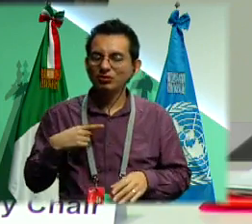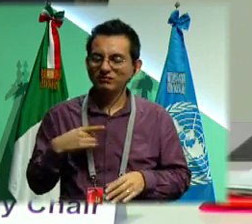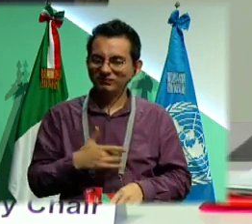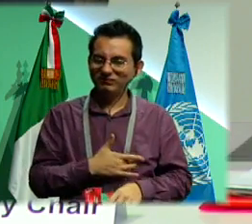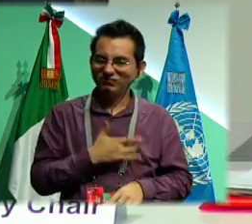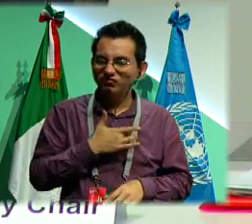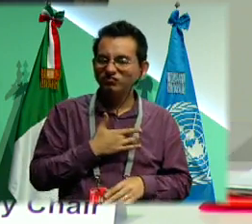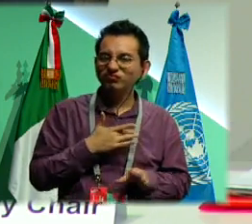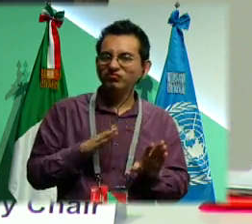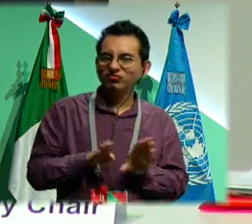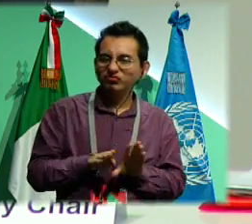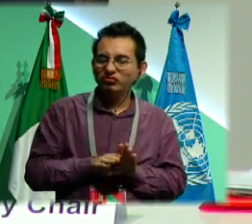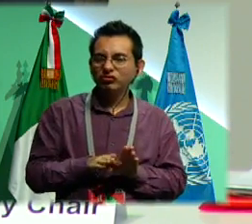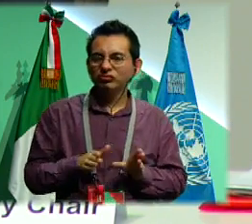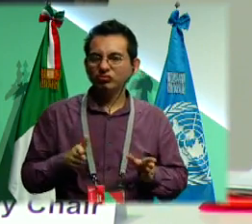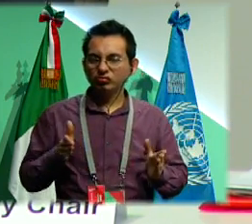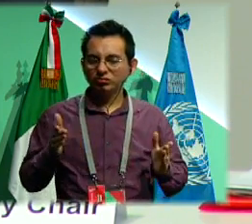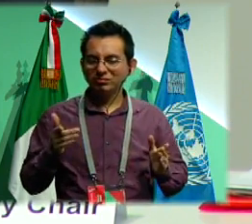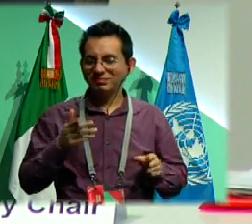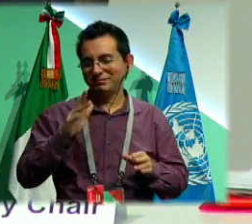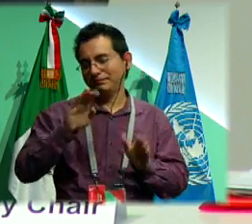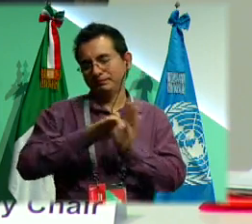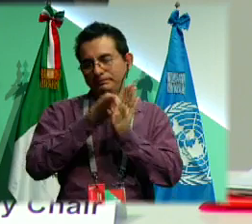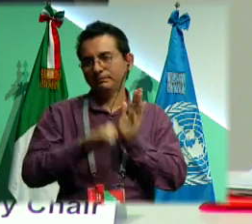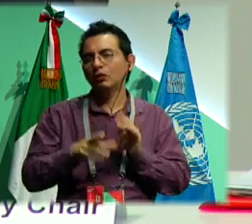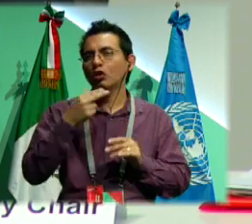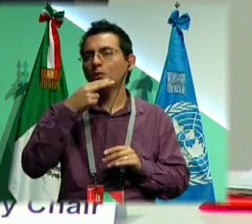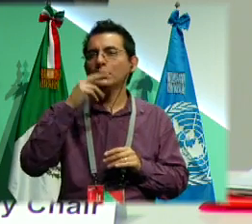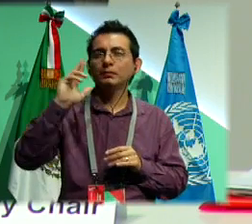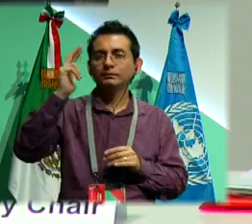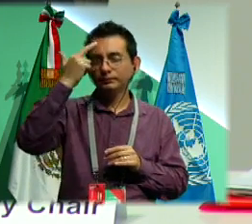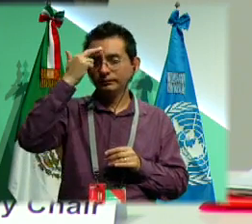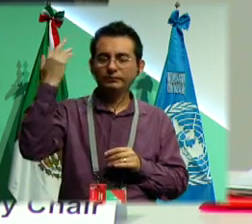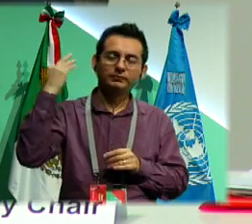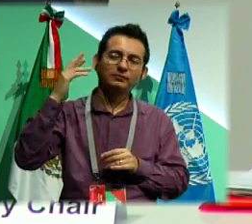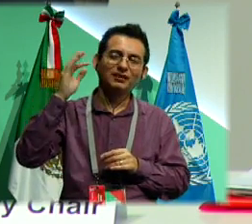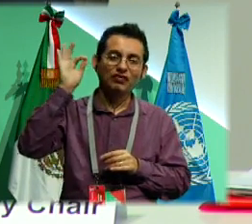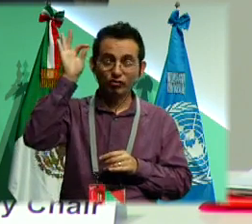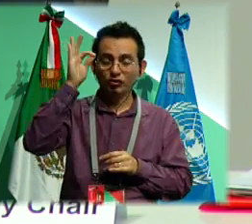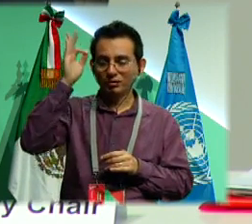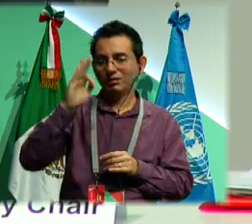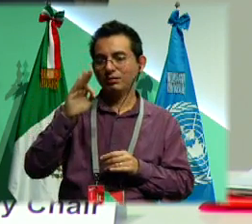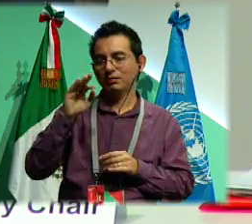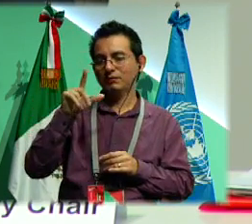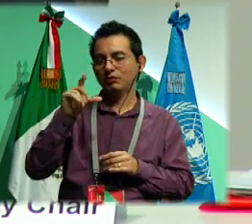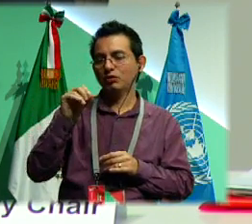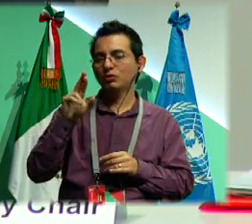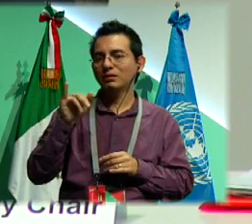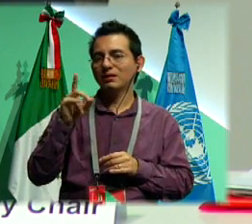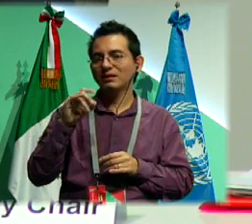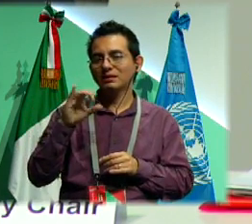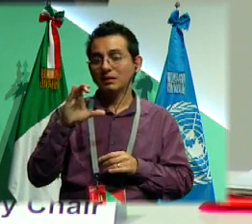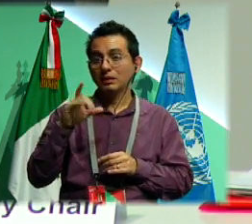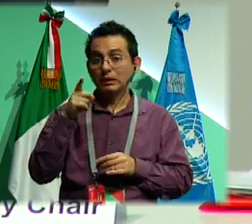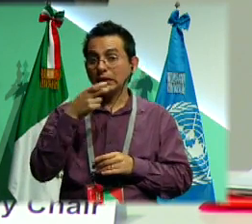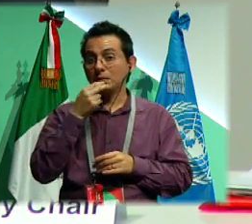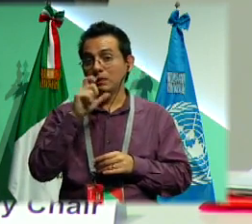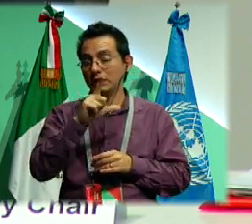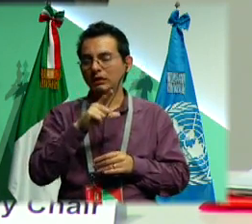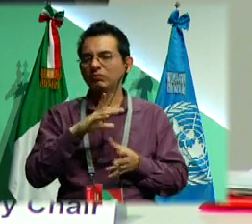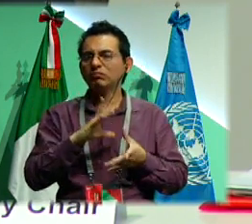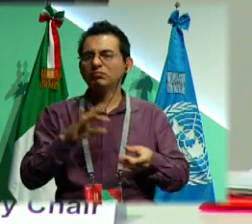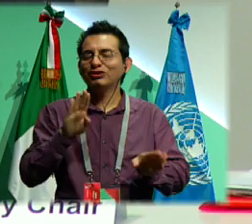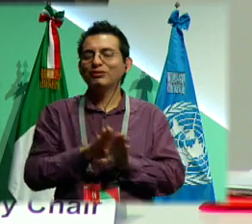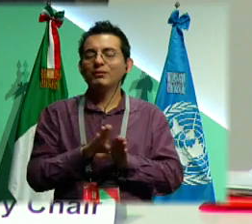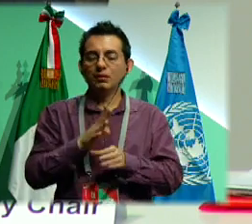j'ai fait, j'ai vérifié un philosophe qui parle de